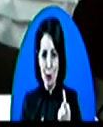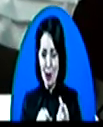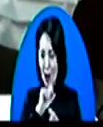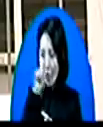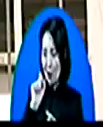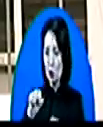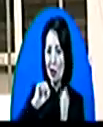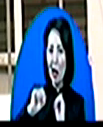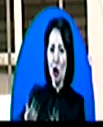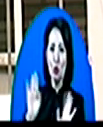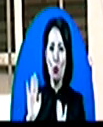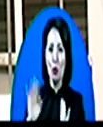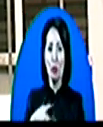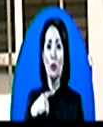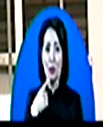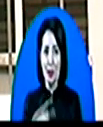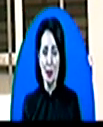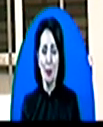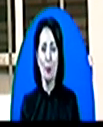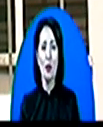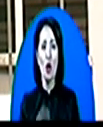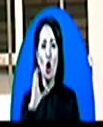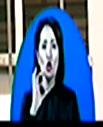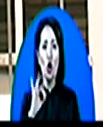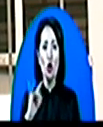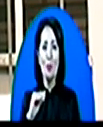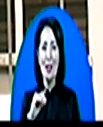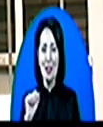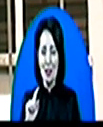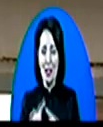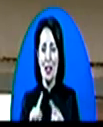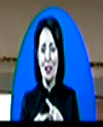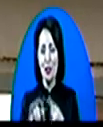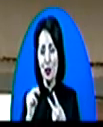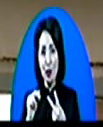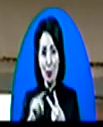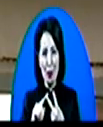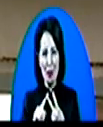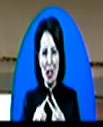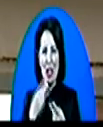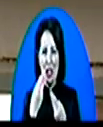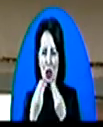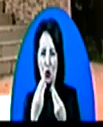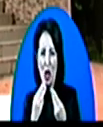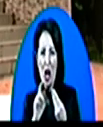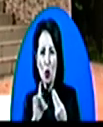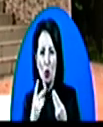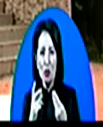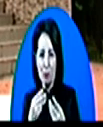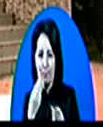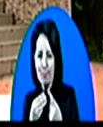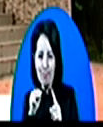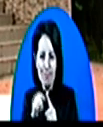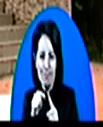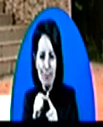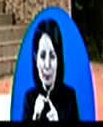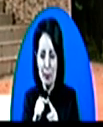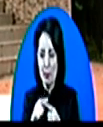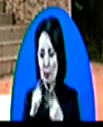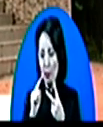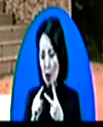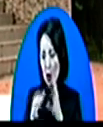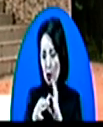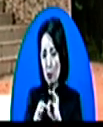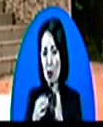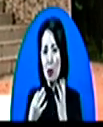гэж бас бодож байгаа. Соднам даржаа чимгийн нарыг ирүүдэн шүүж ял тулгасан гэх асуудал хөндөгдөж ирсэн. Энэ асуудалтай холбогдвол 8 этгээдтэй